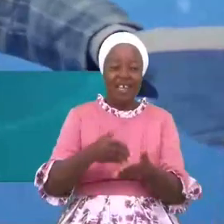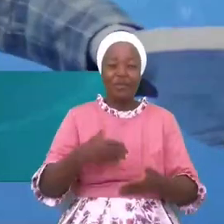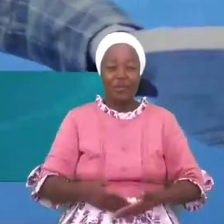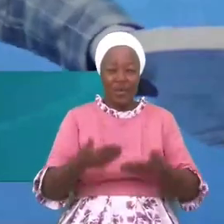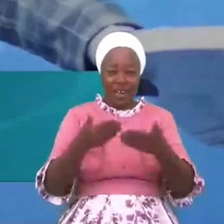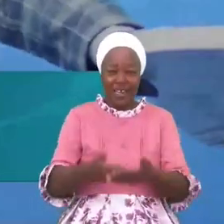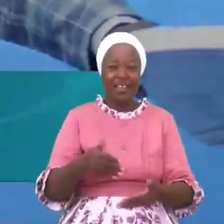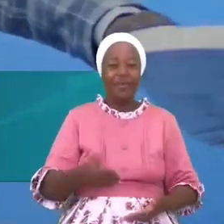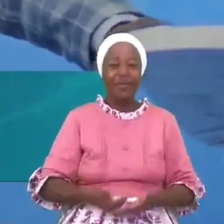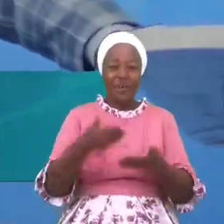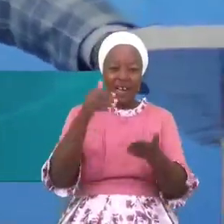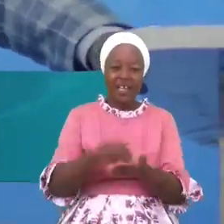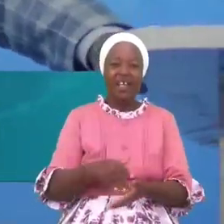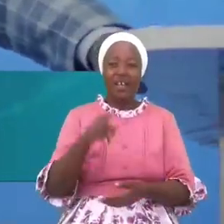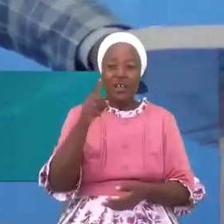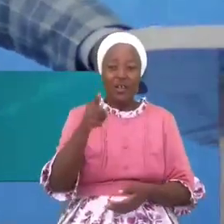régénéré,